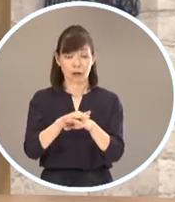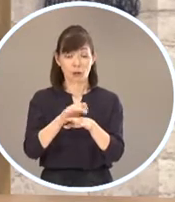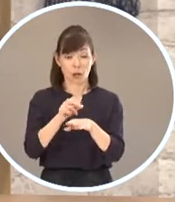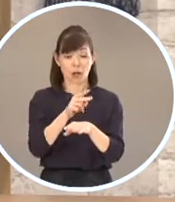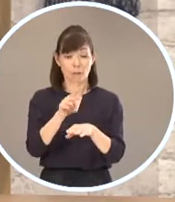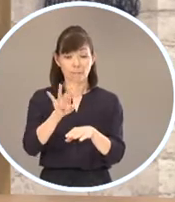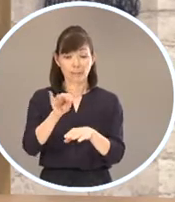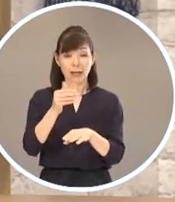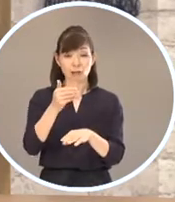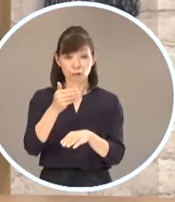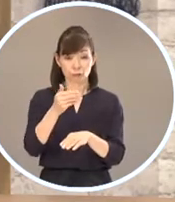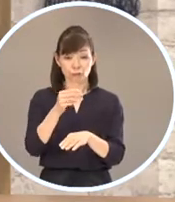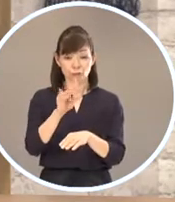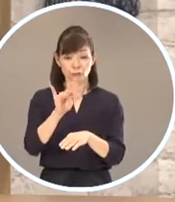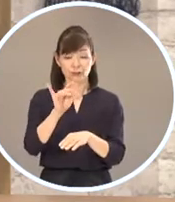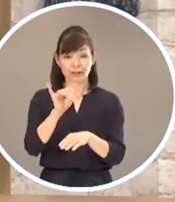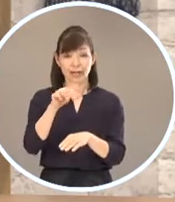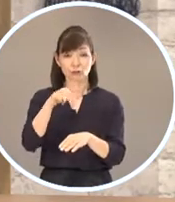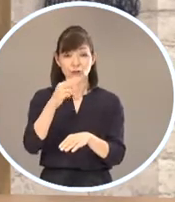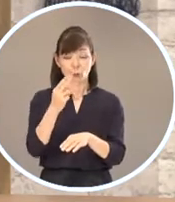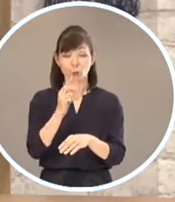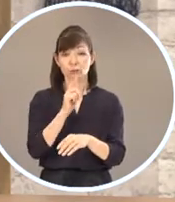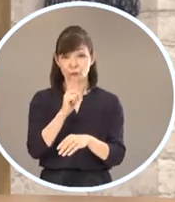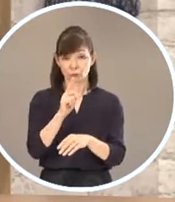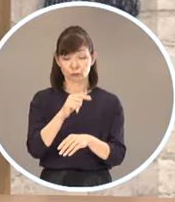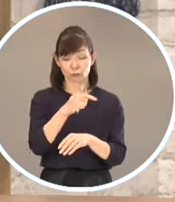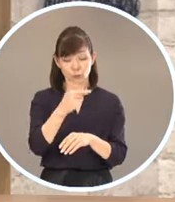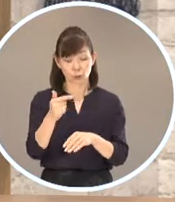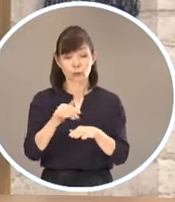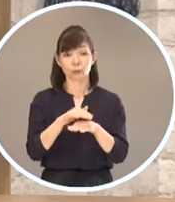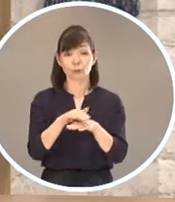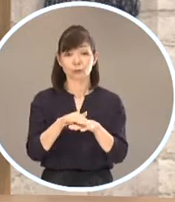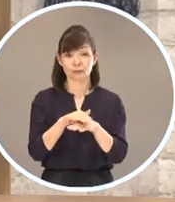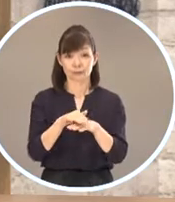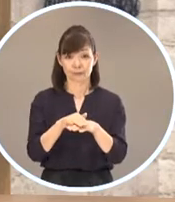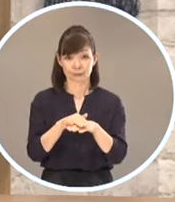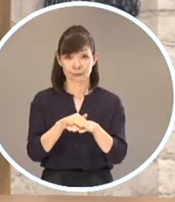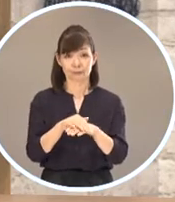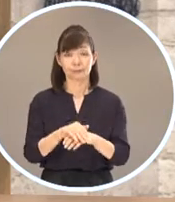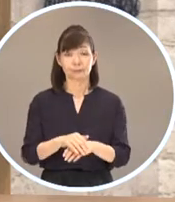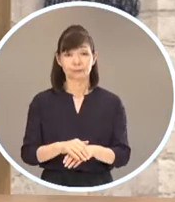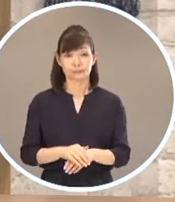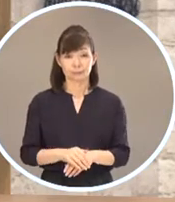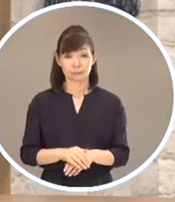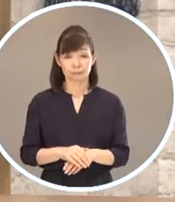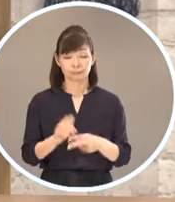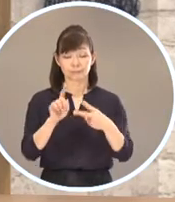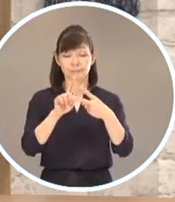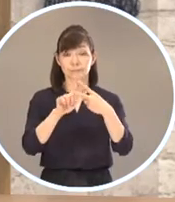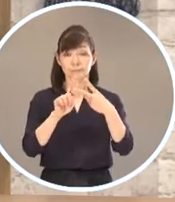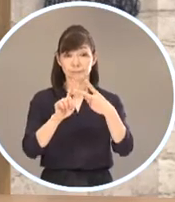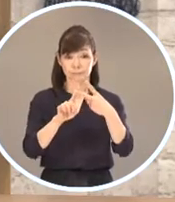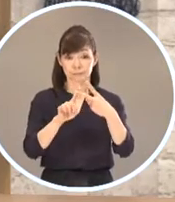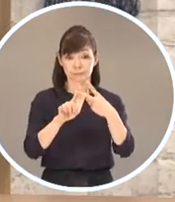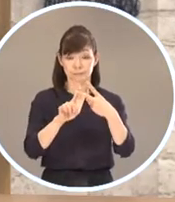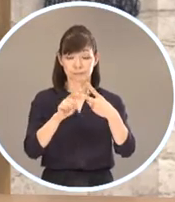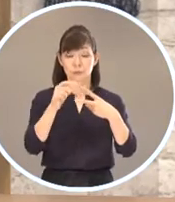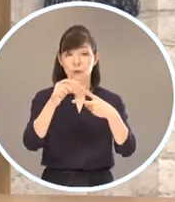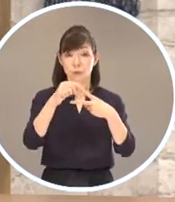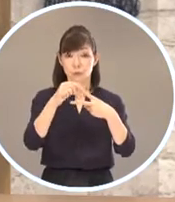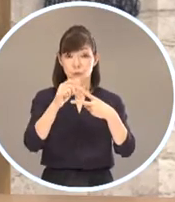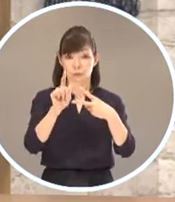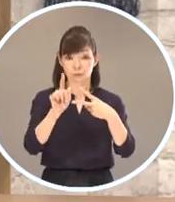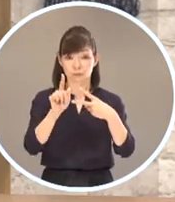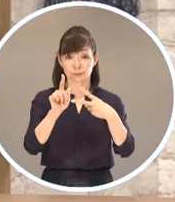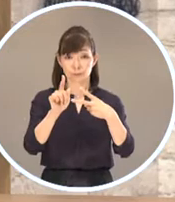ていうんですけども、 バックキャスト、 はい、これ非常に重要なポイントだと思うんですね。というのは、2点あるんですけども、まず1つはですね、今